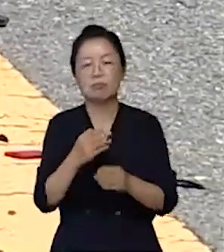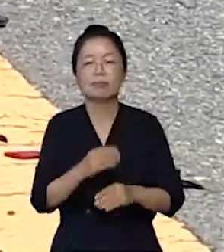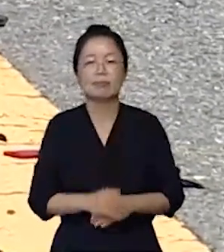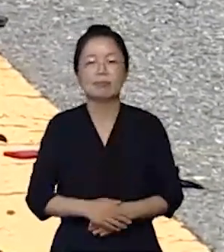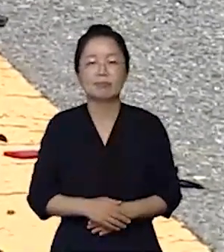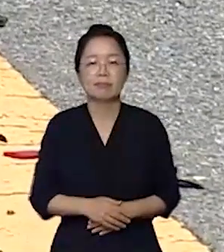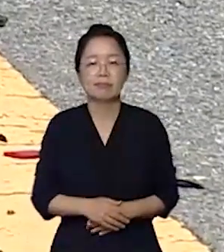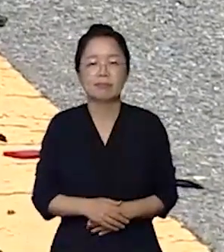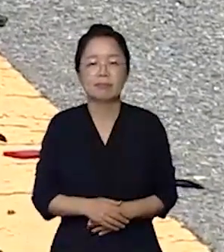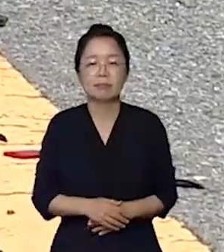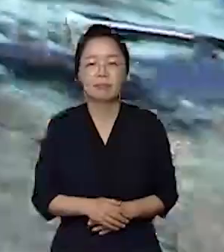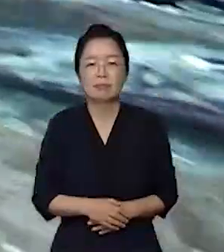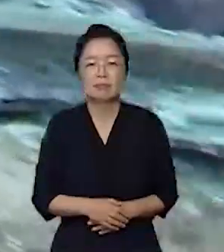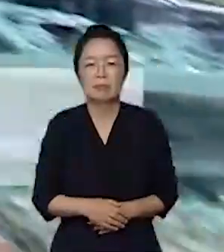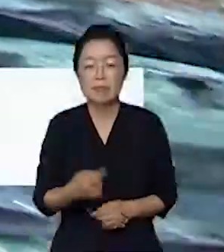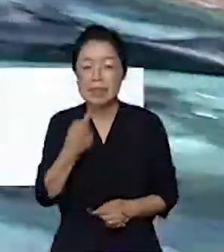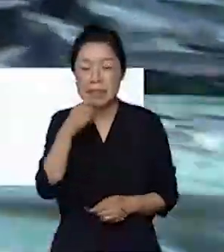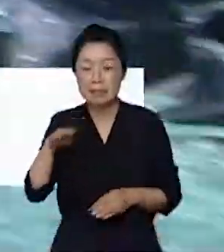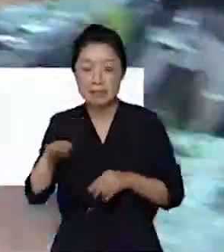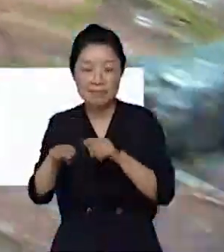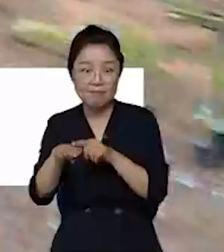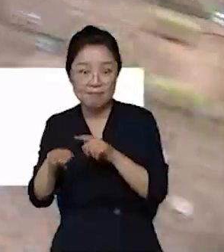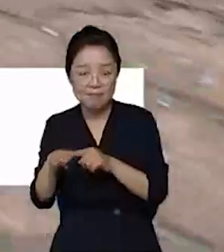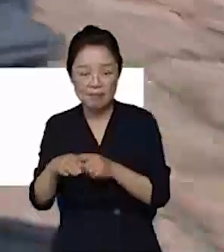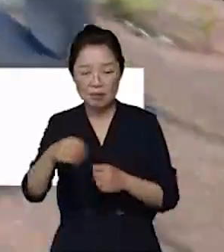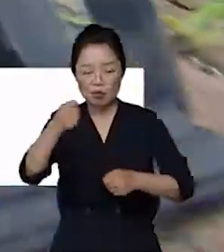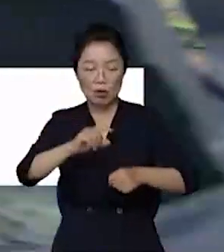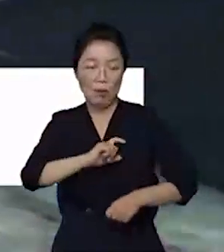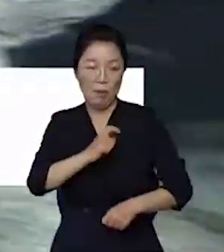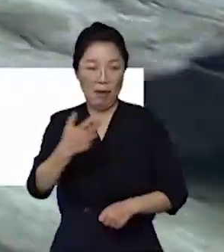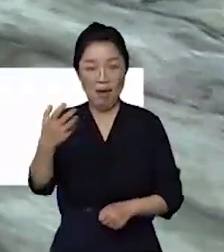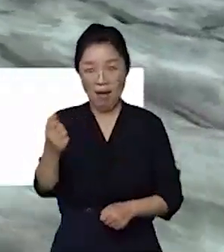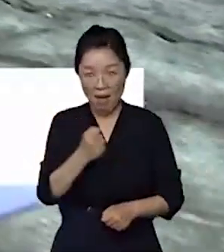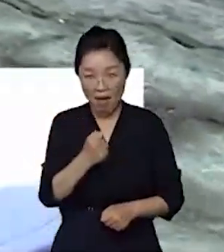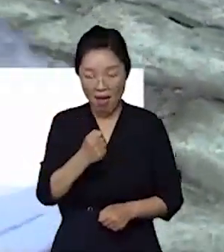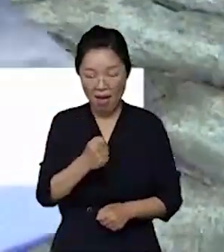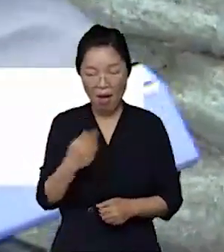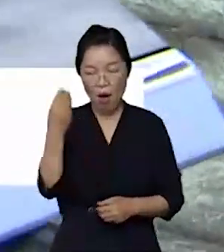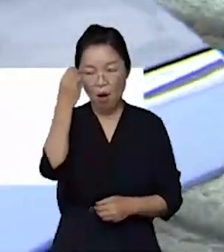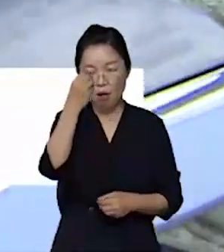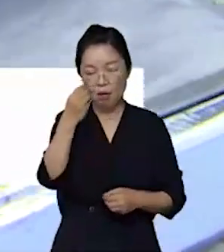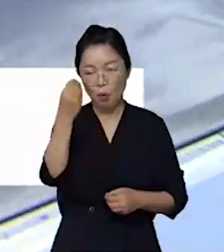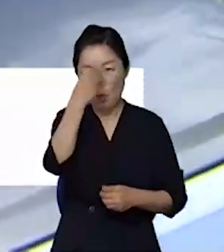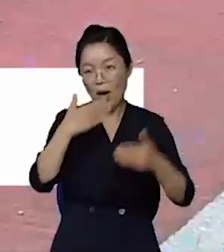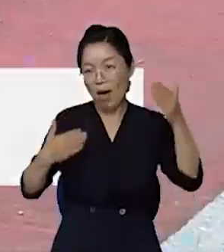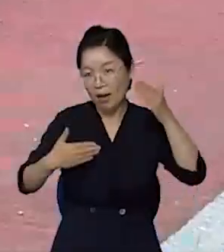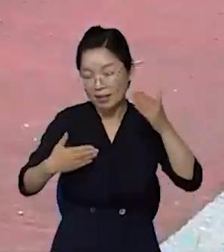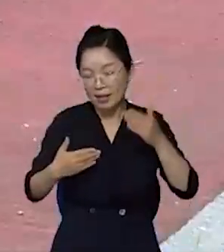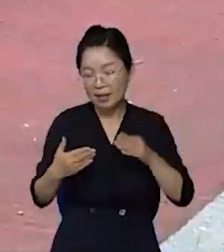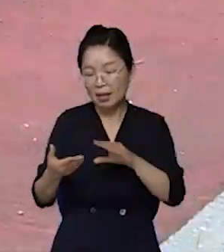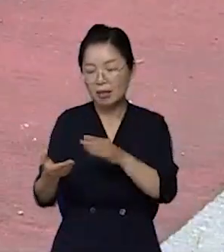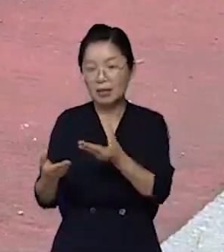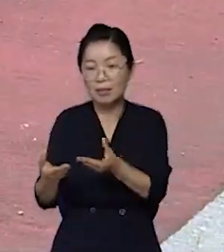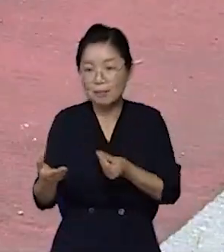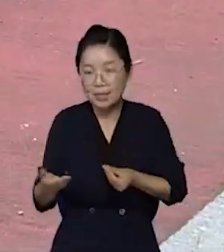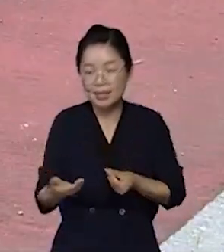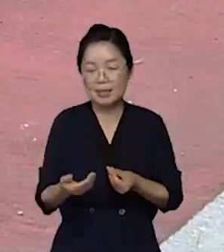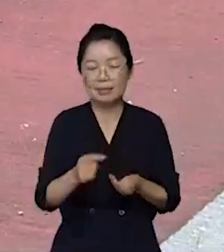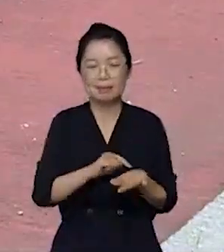있습니다 흰색 승용차는 운전 면허를 가진 숨진 고교생이 렌트한 것으로 알려졌습니다